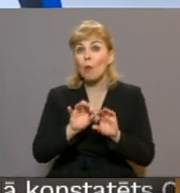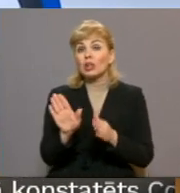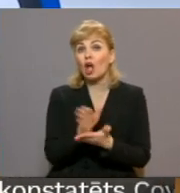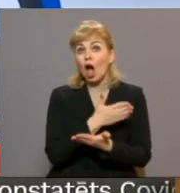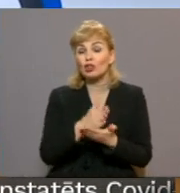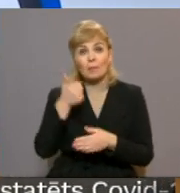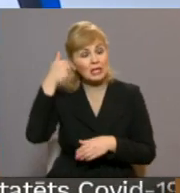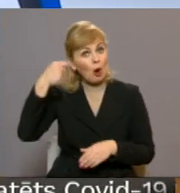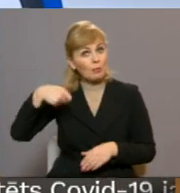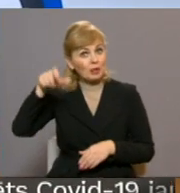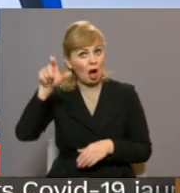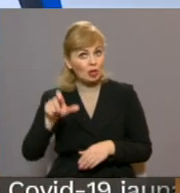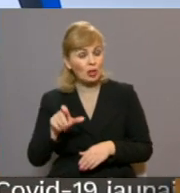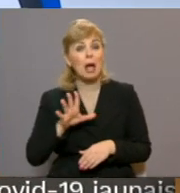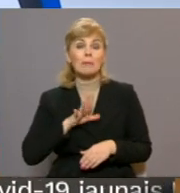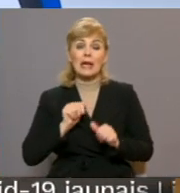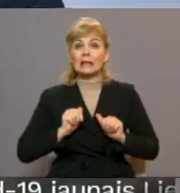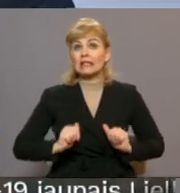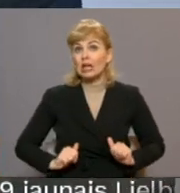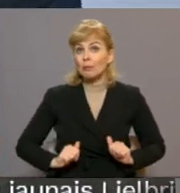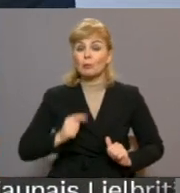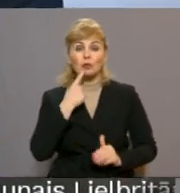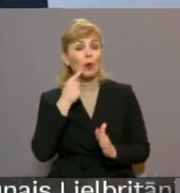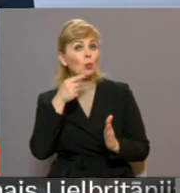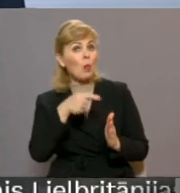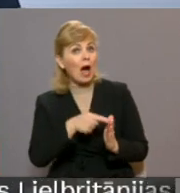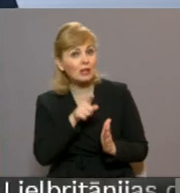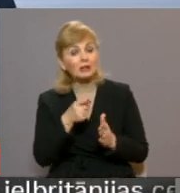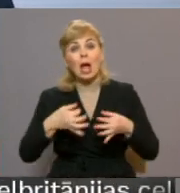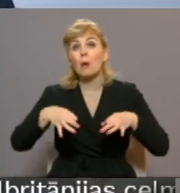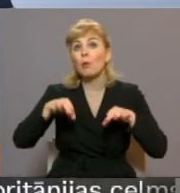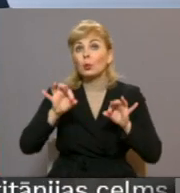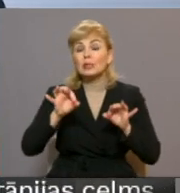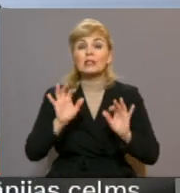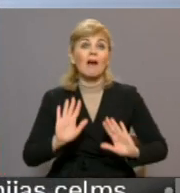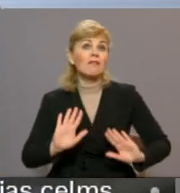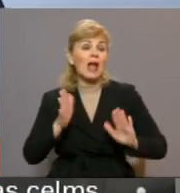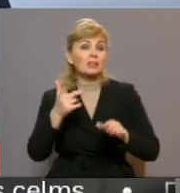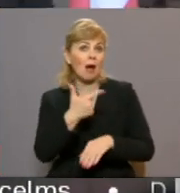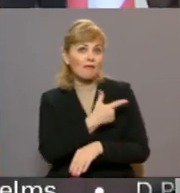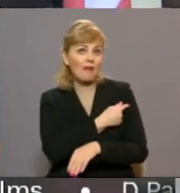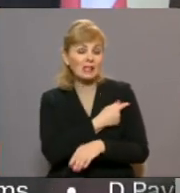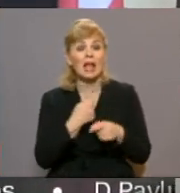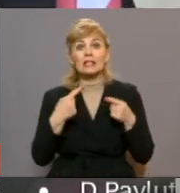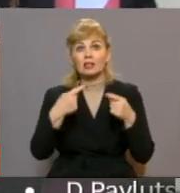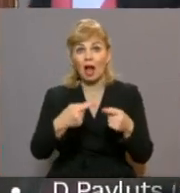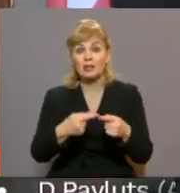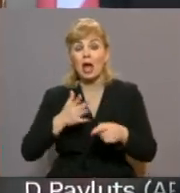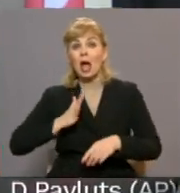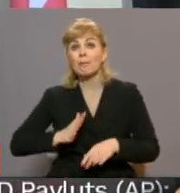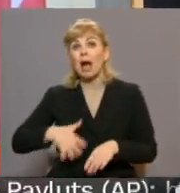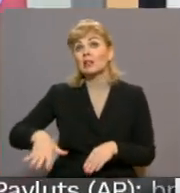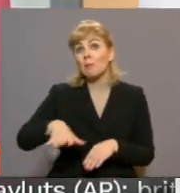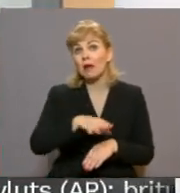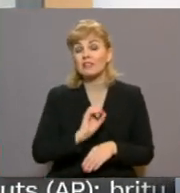atšķirības, Igaunijas prezidenta bija diplomātiska, norādot, ka būtiskākais pašlaik ir veiksmīga vakcinācijas stratēģija un pagaidām